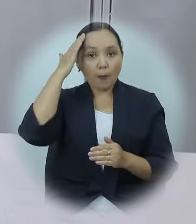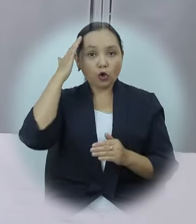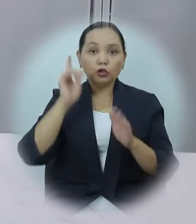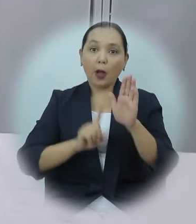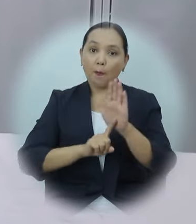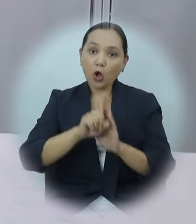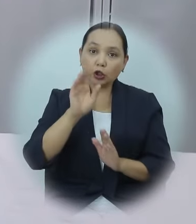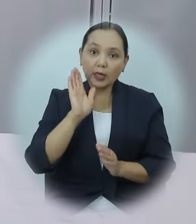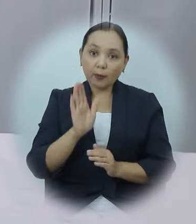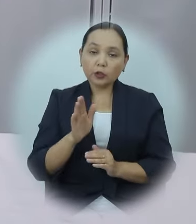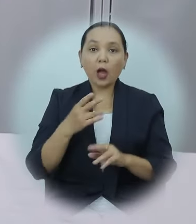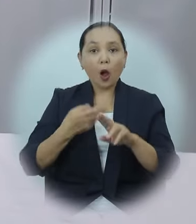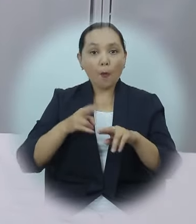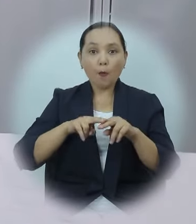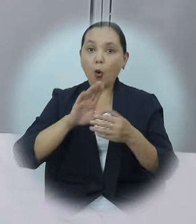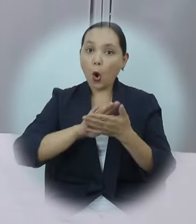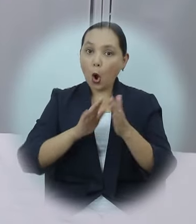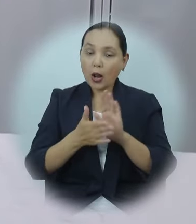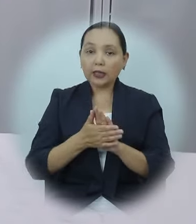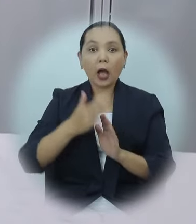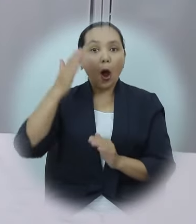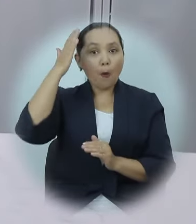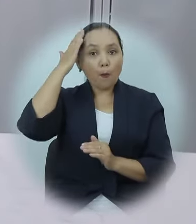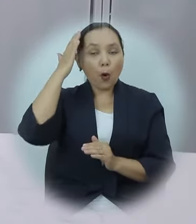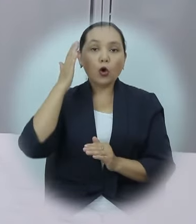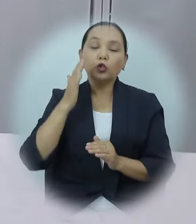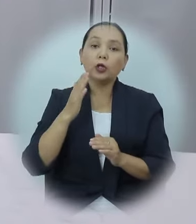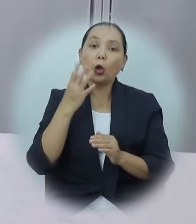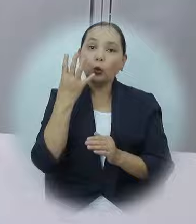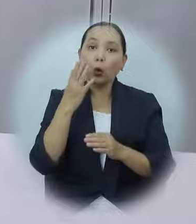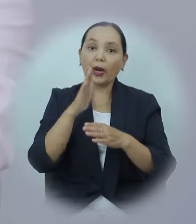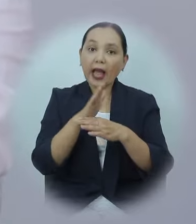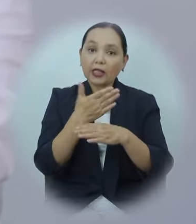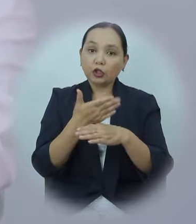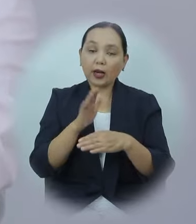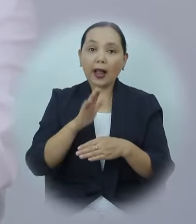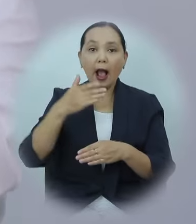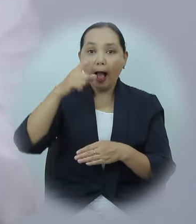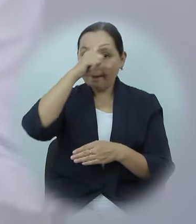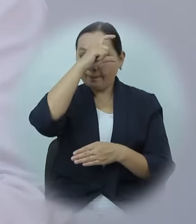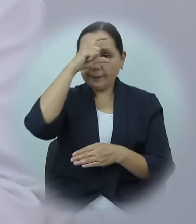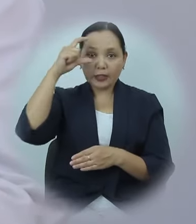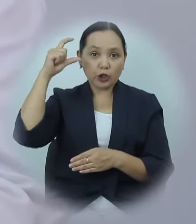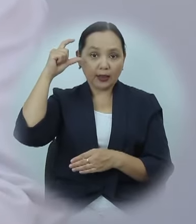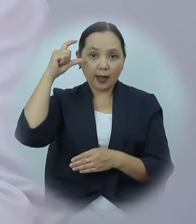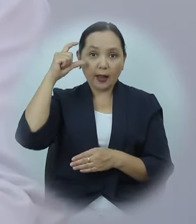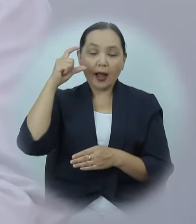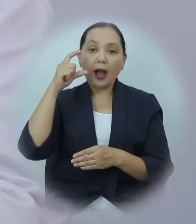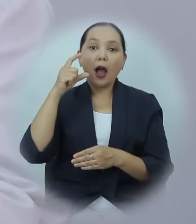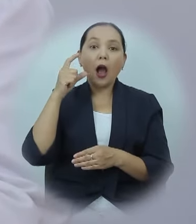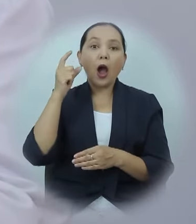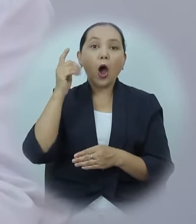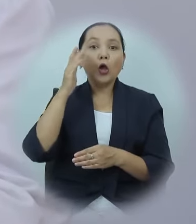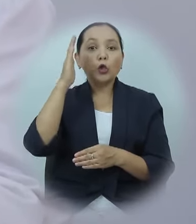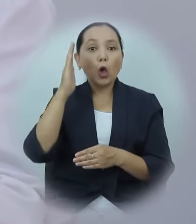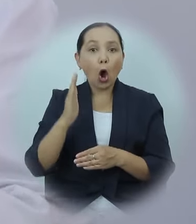boshlaymiz. Bu holatlarda boshni 4 qismga ajratib olamiz. Peshona qismi, yon